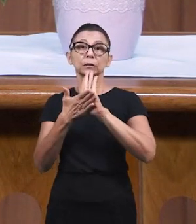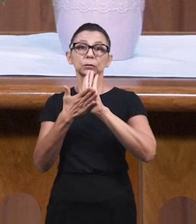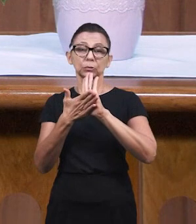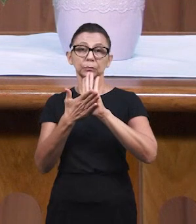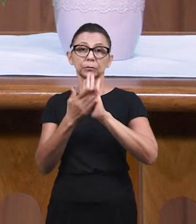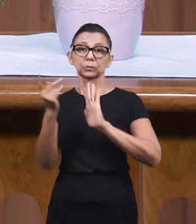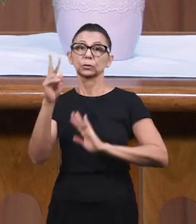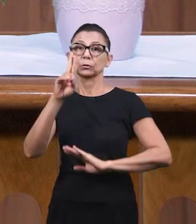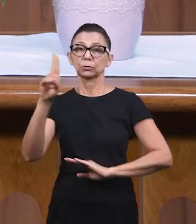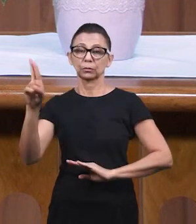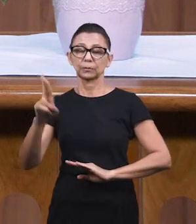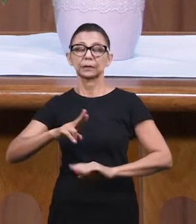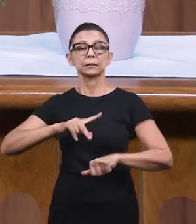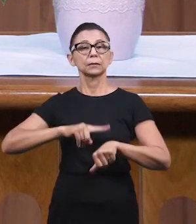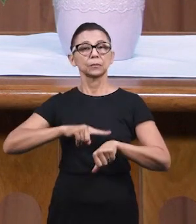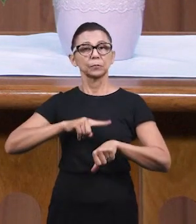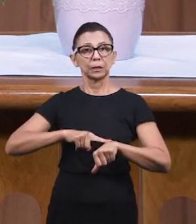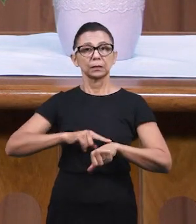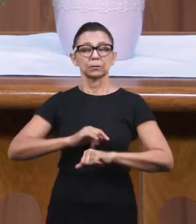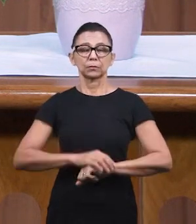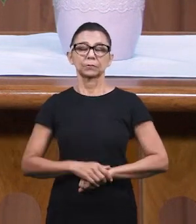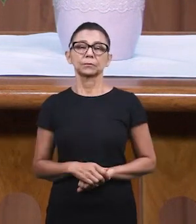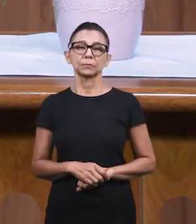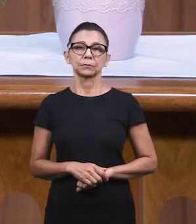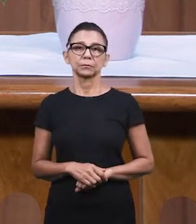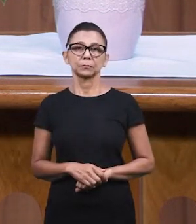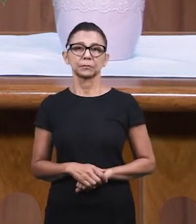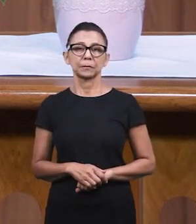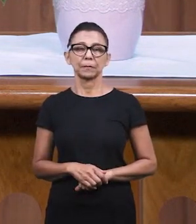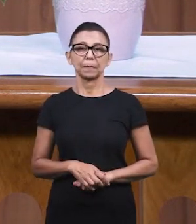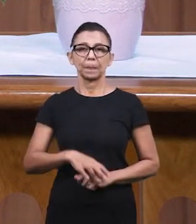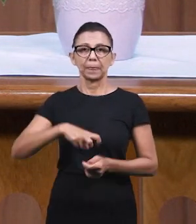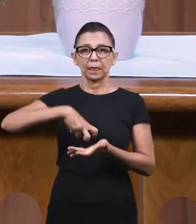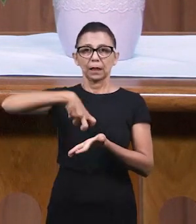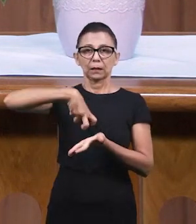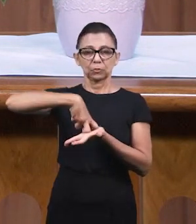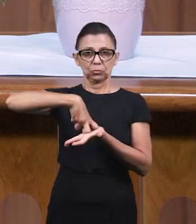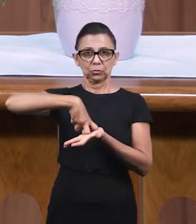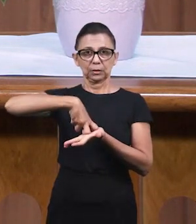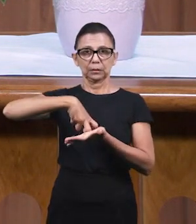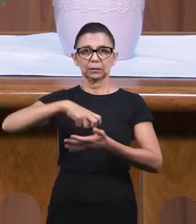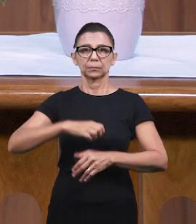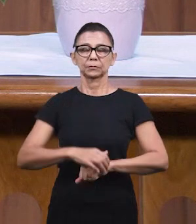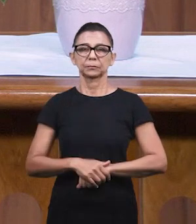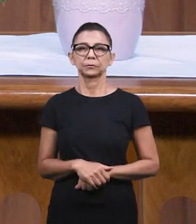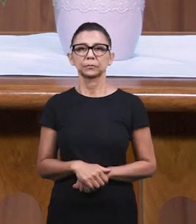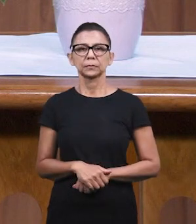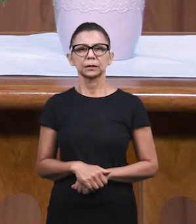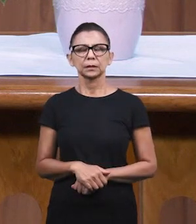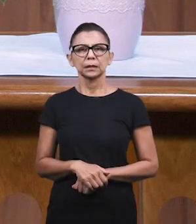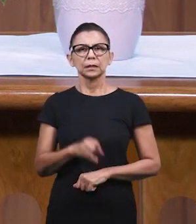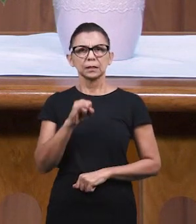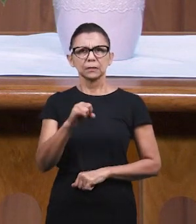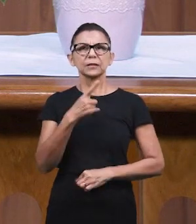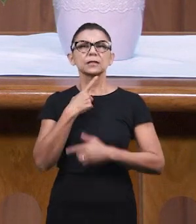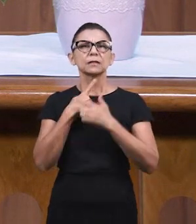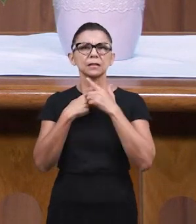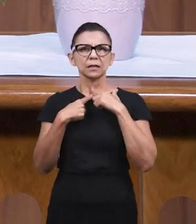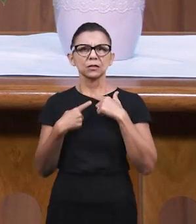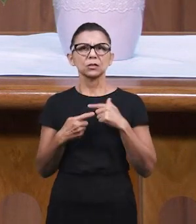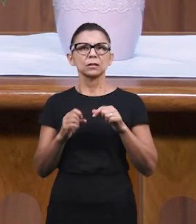и хвалу Его имени. Поэтому мы начнем наше богослужение, склонимся на наши колени. Все те, кто